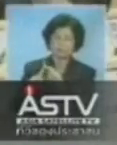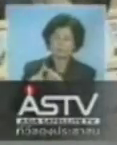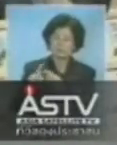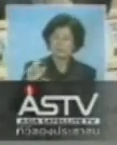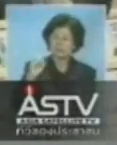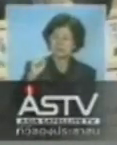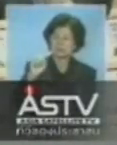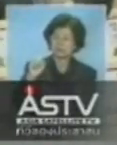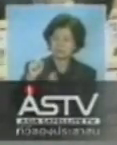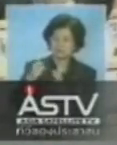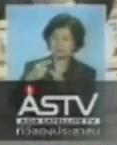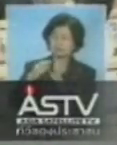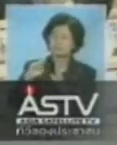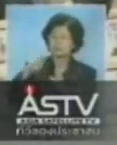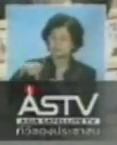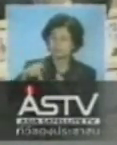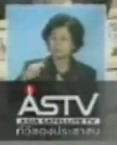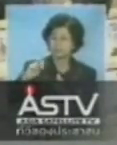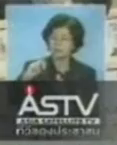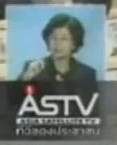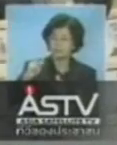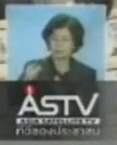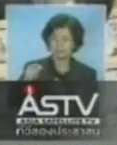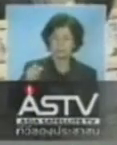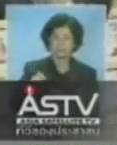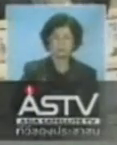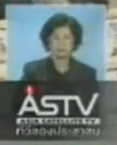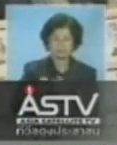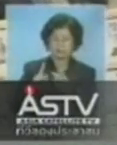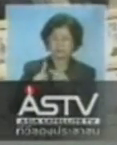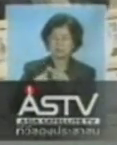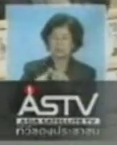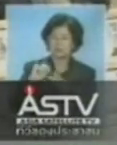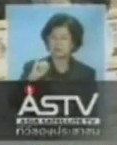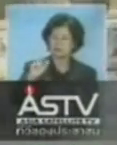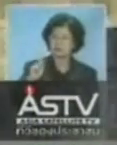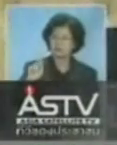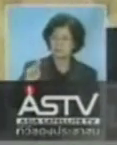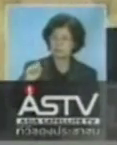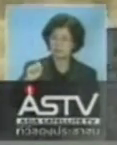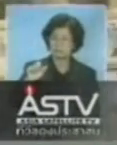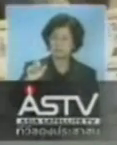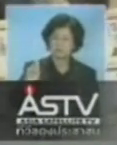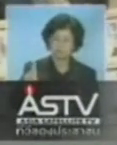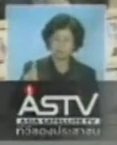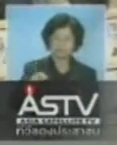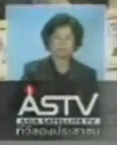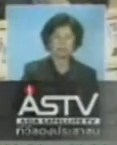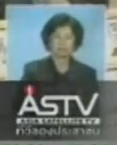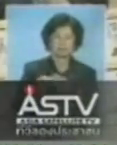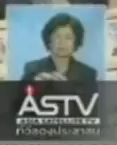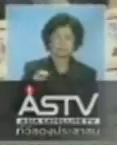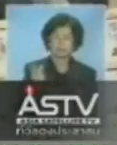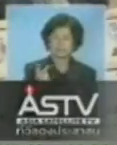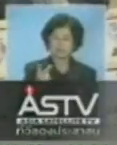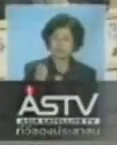า270ของรัฐธรรมนูญแห่งราชอาณาจักรไทยโดยวันนี้เป็นการกำหนดแถลงของคณะกรรมการป้องกันและปราบปรามการทุจริตแห่งชาติหรือปป